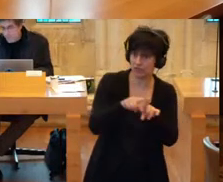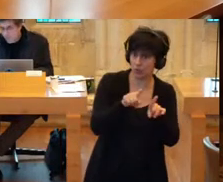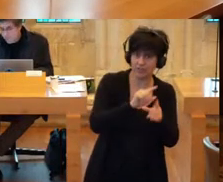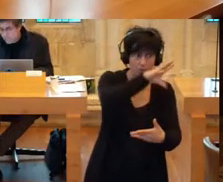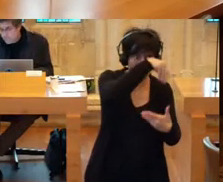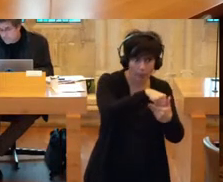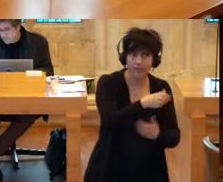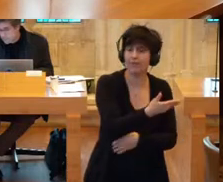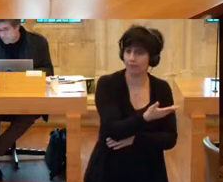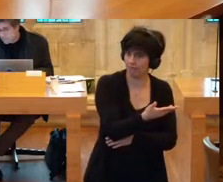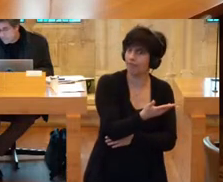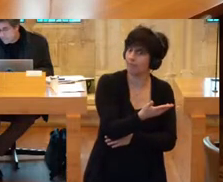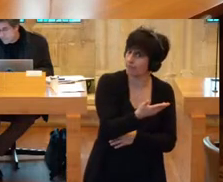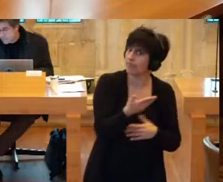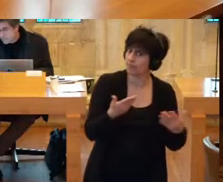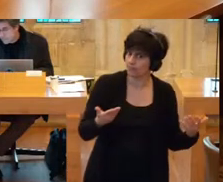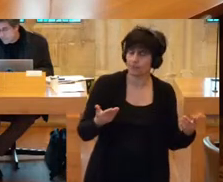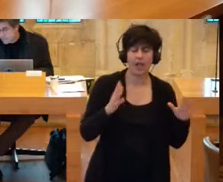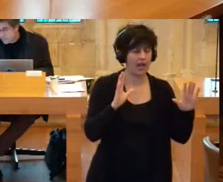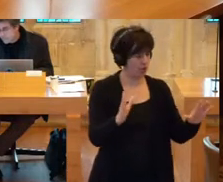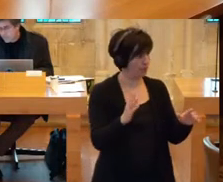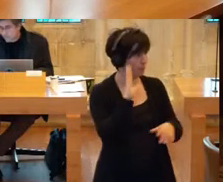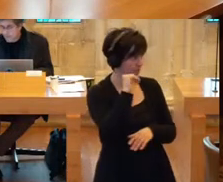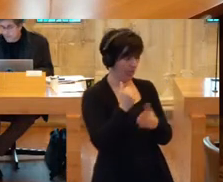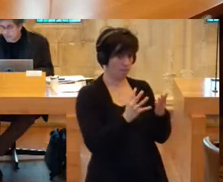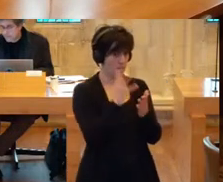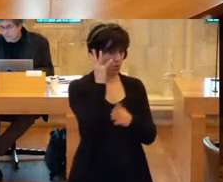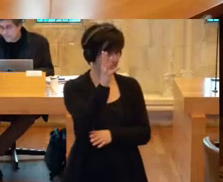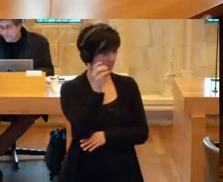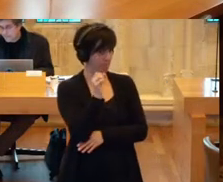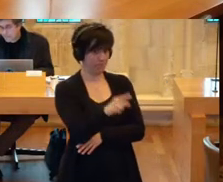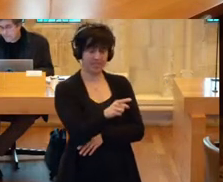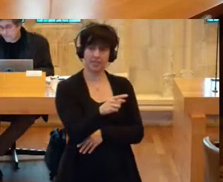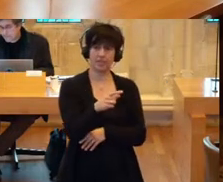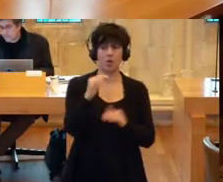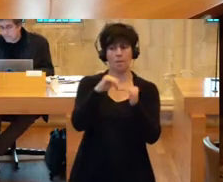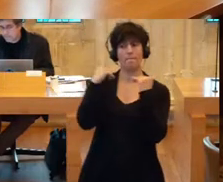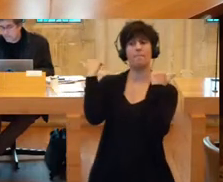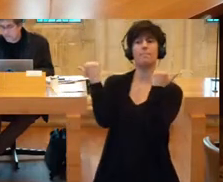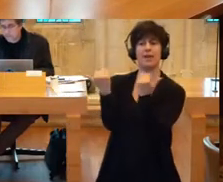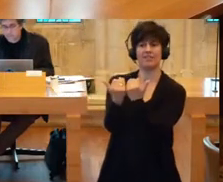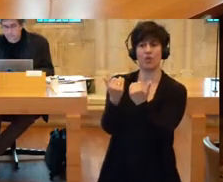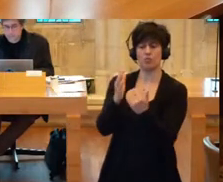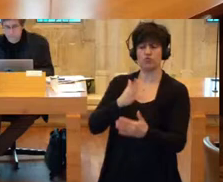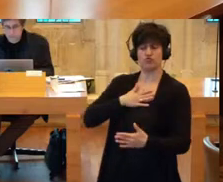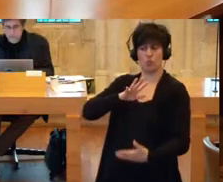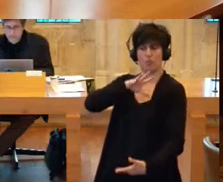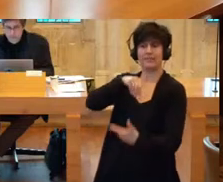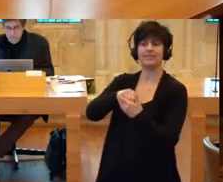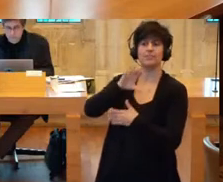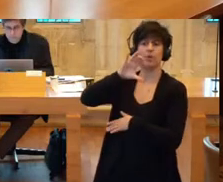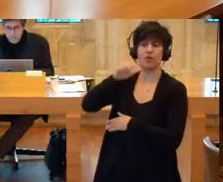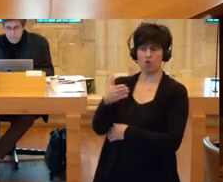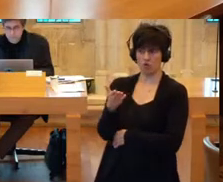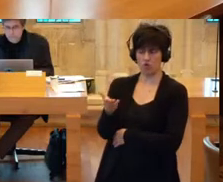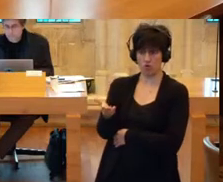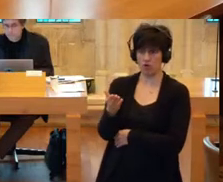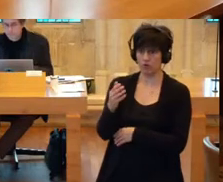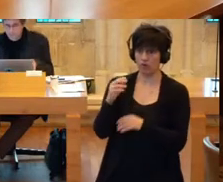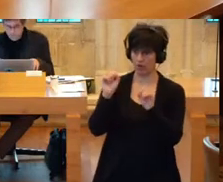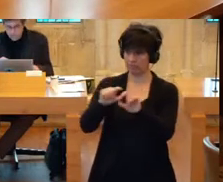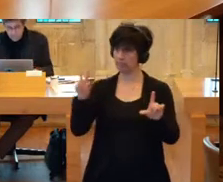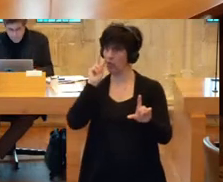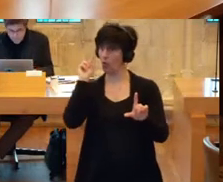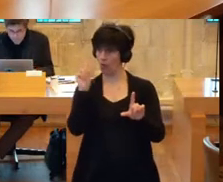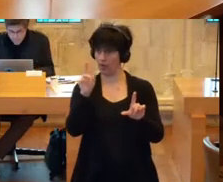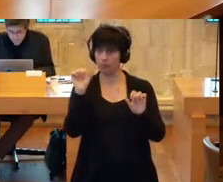aussi. Je voulais dire que donc ce projet, en fait, il est visible sur la plateforme Je participe à Caen. Il a été